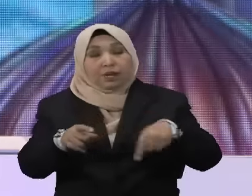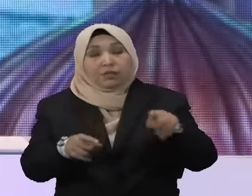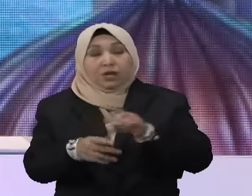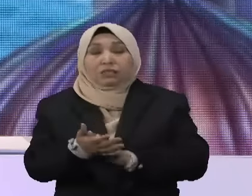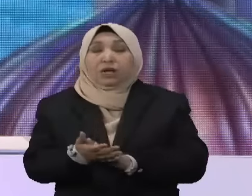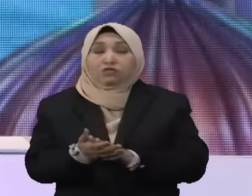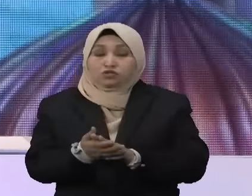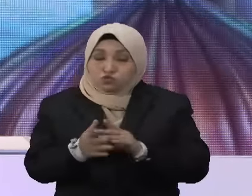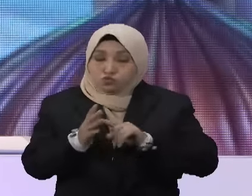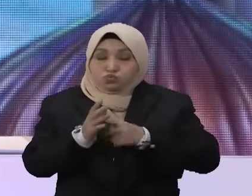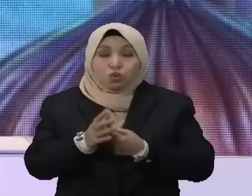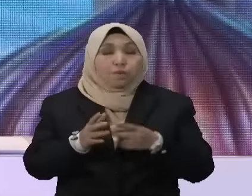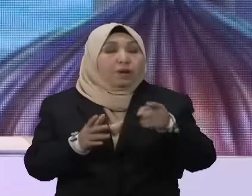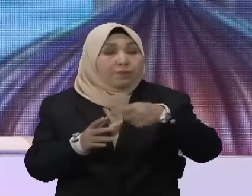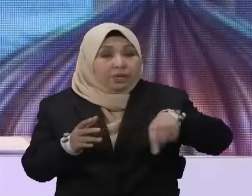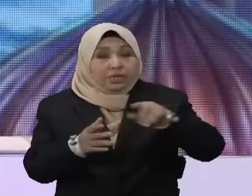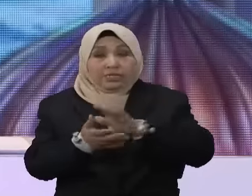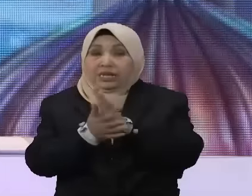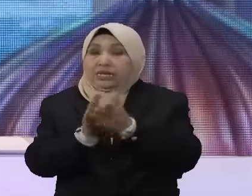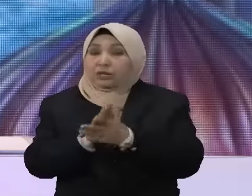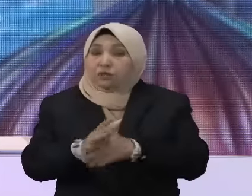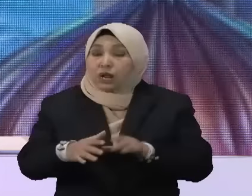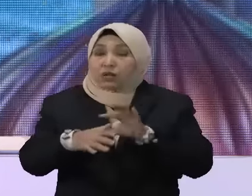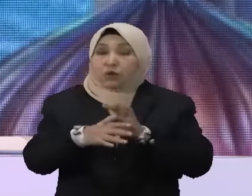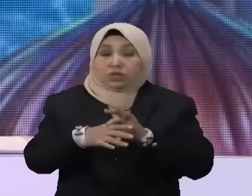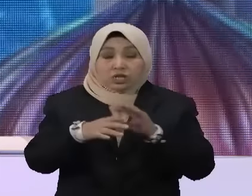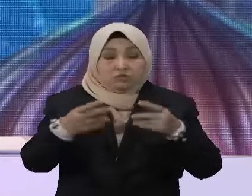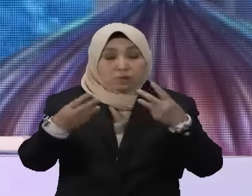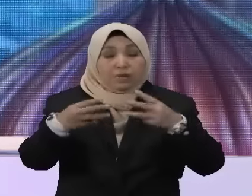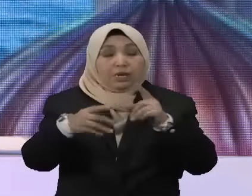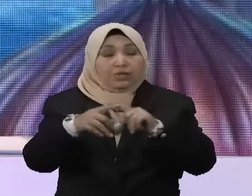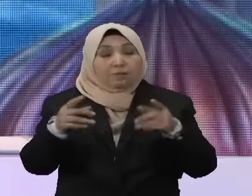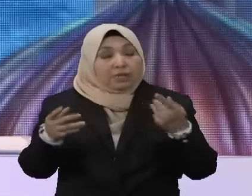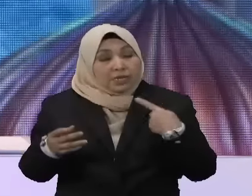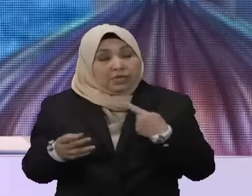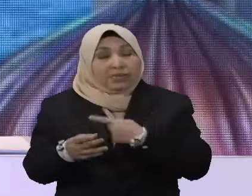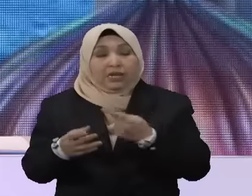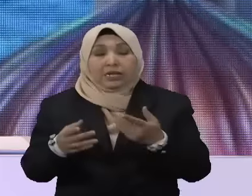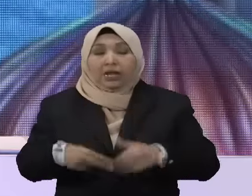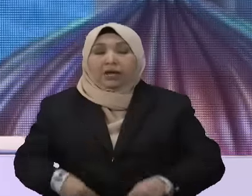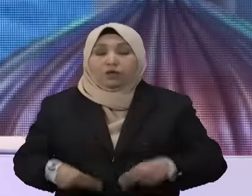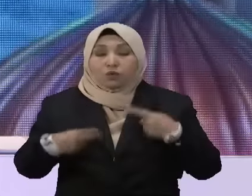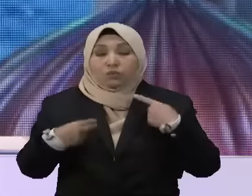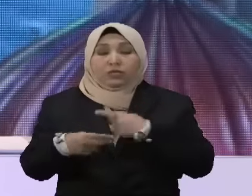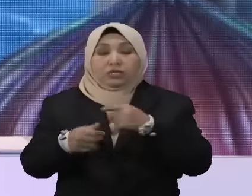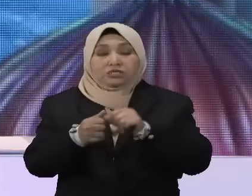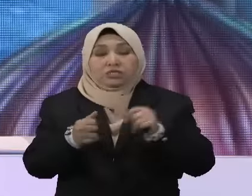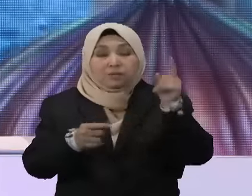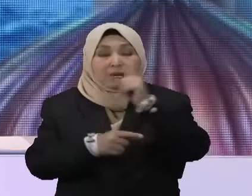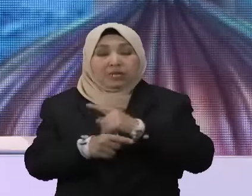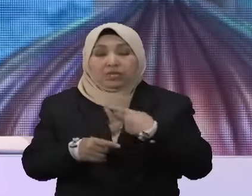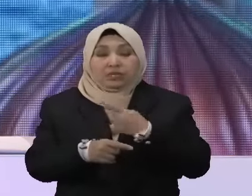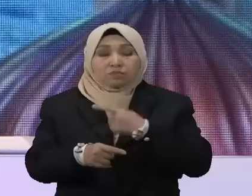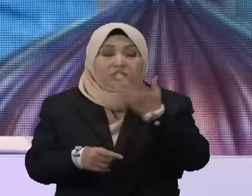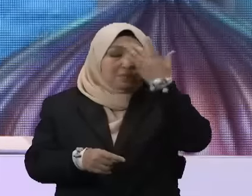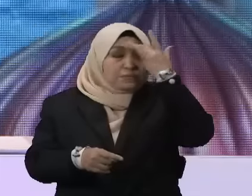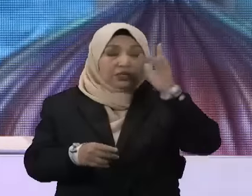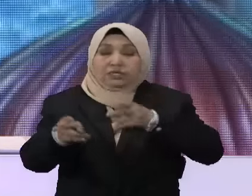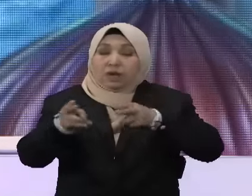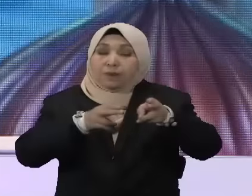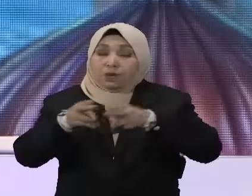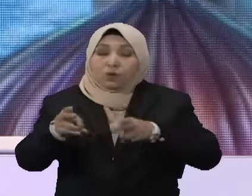resource sumber mereka sebagai contohnya. Itu dalam konteks peperangan. Tapi dalam konteks kita, dalam kehidupan kita hari-harian, kita kena bijak menguruskan